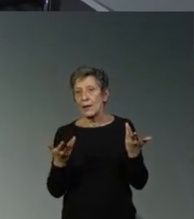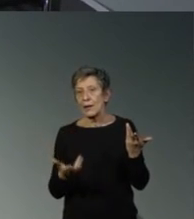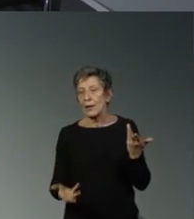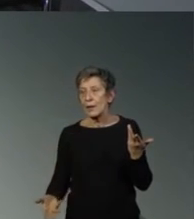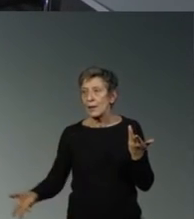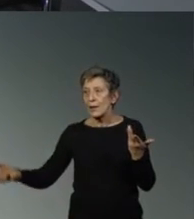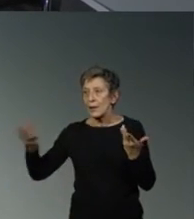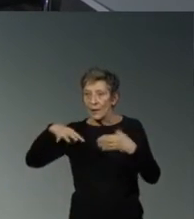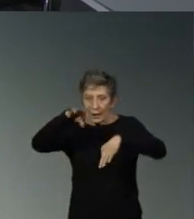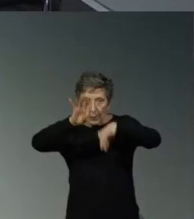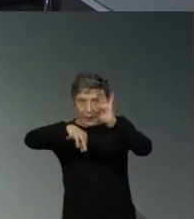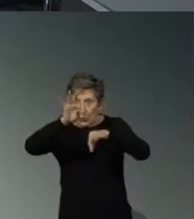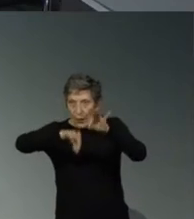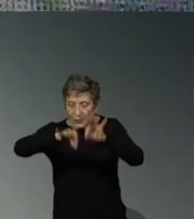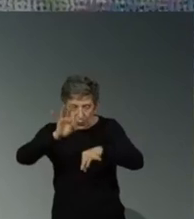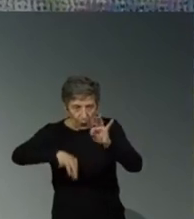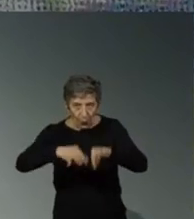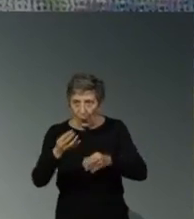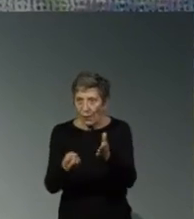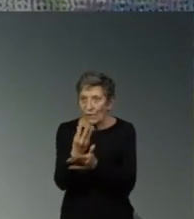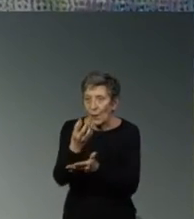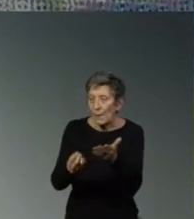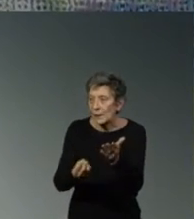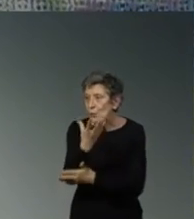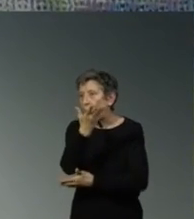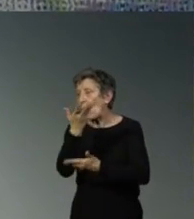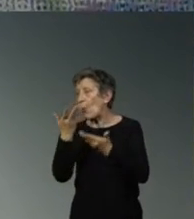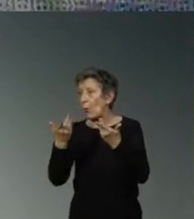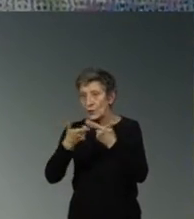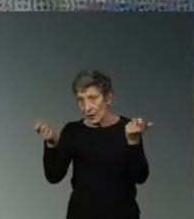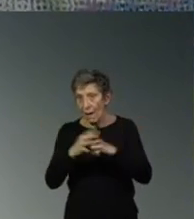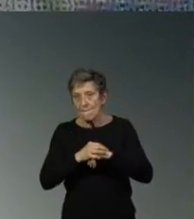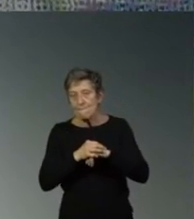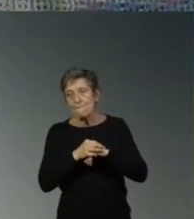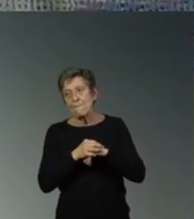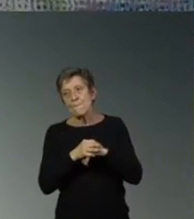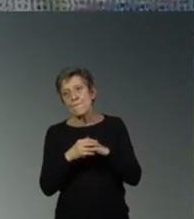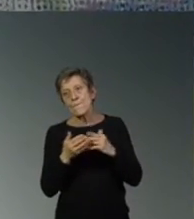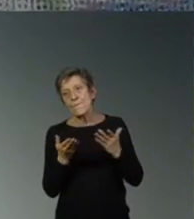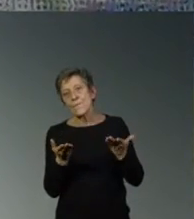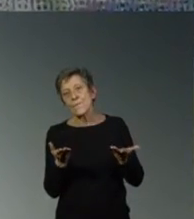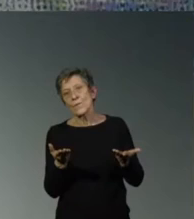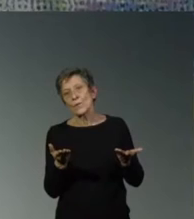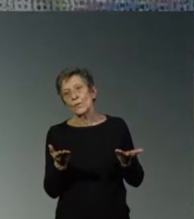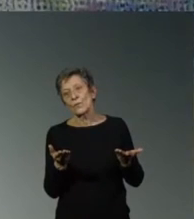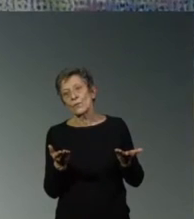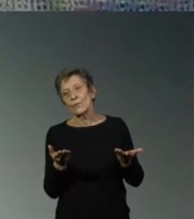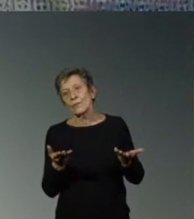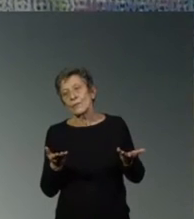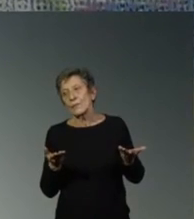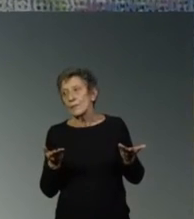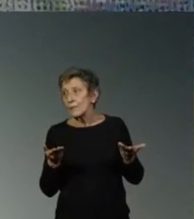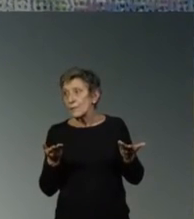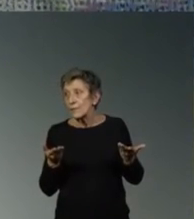et de manipulation de l'information, mais aussi ce qu'on appelle l'économie des attentions, etc., c'est là